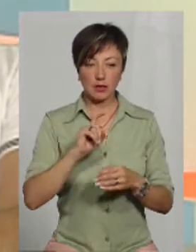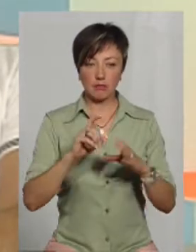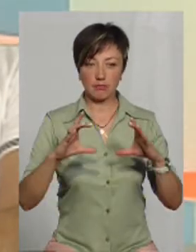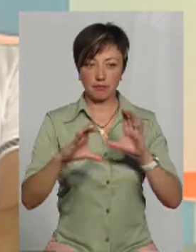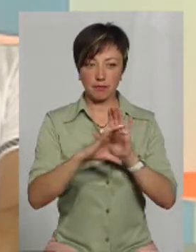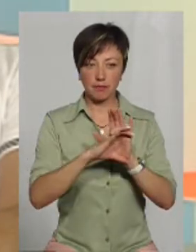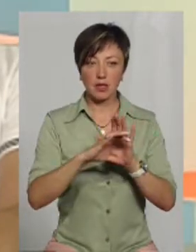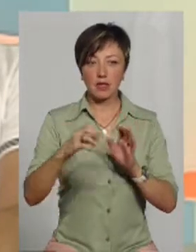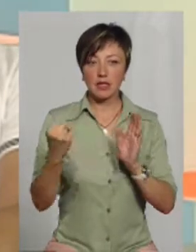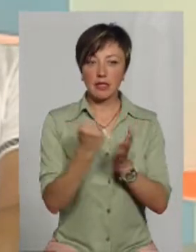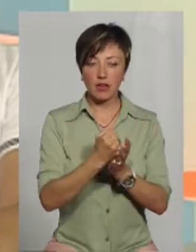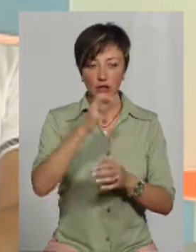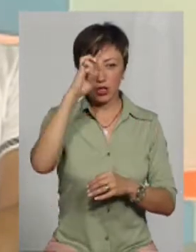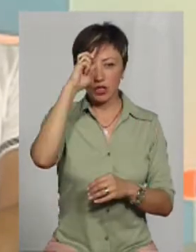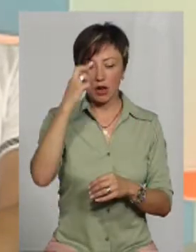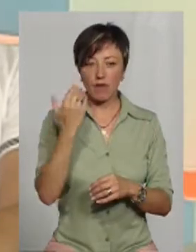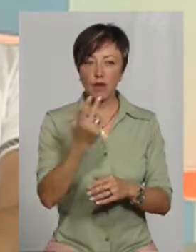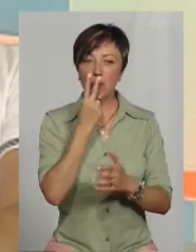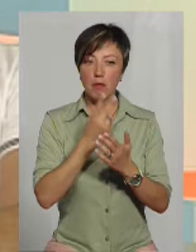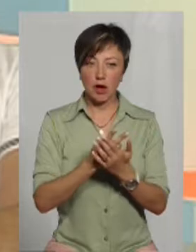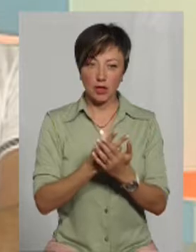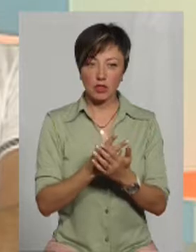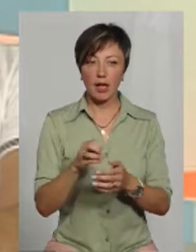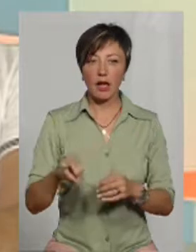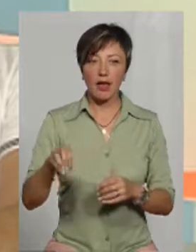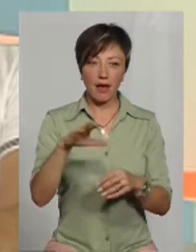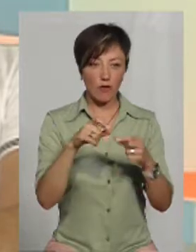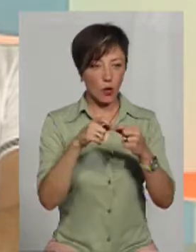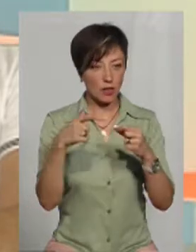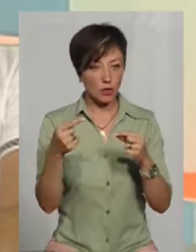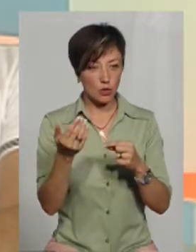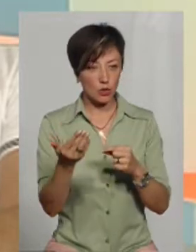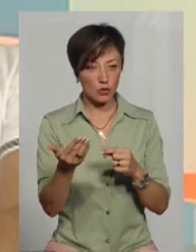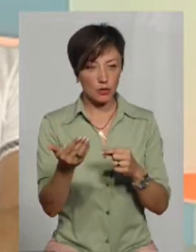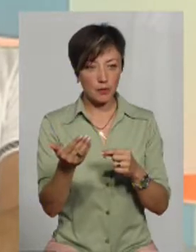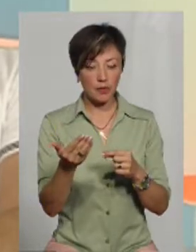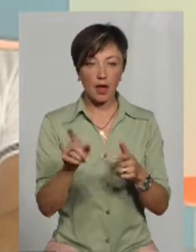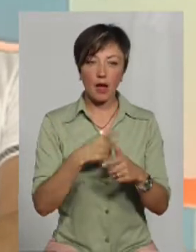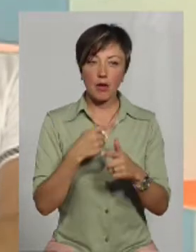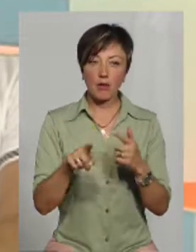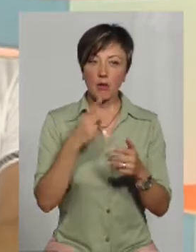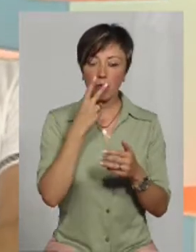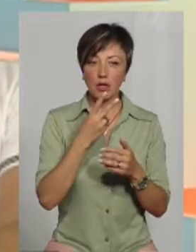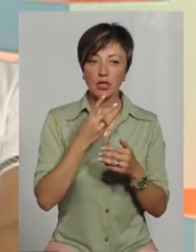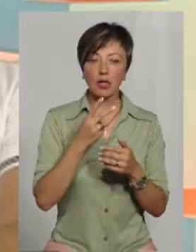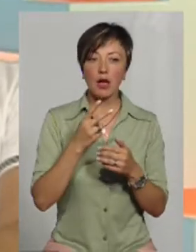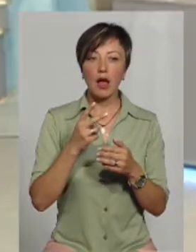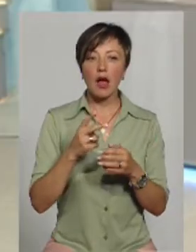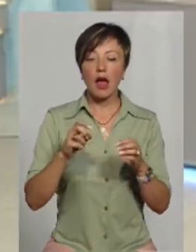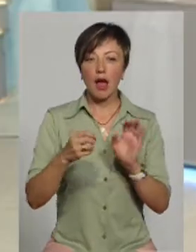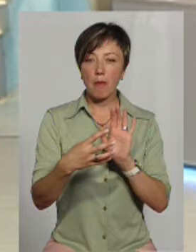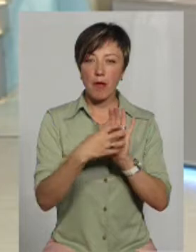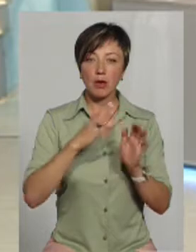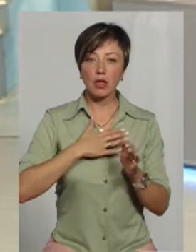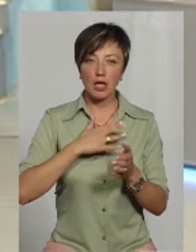логотип, затверджений державою, ви бачите перед собою євролисточок, або бачите емблему нашого